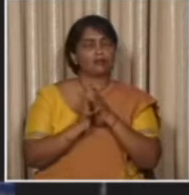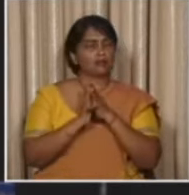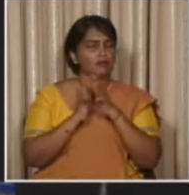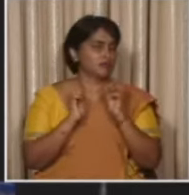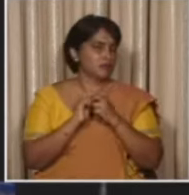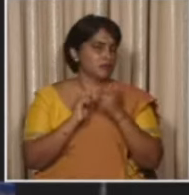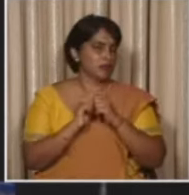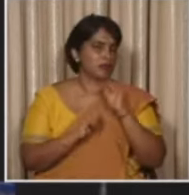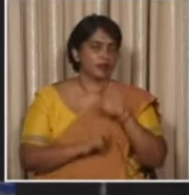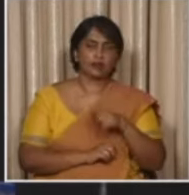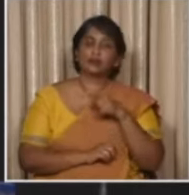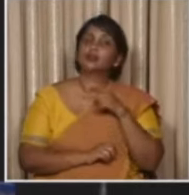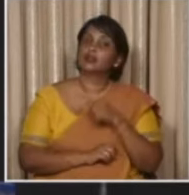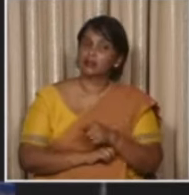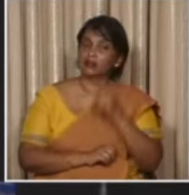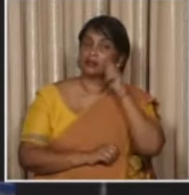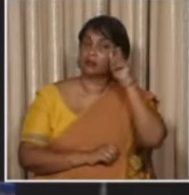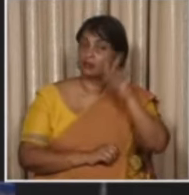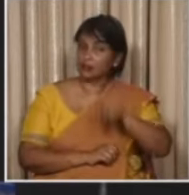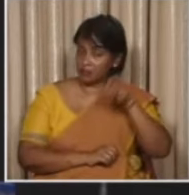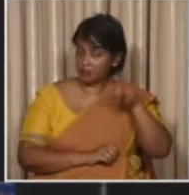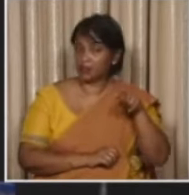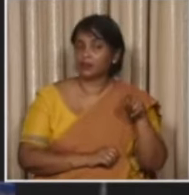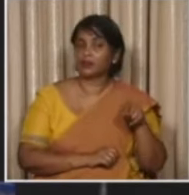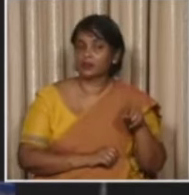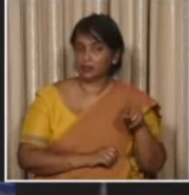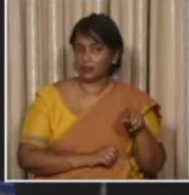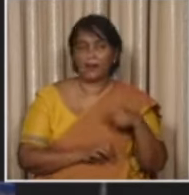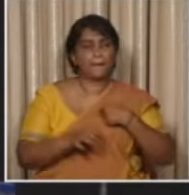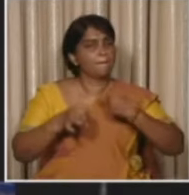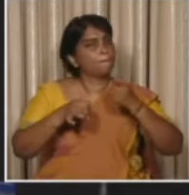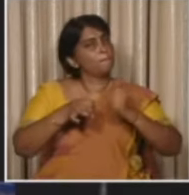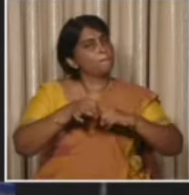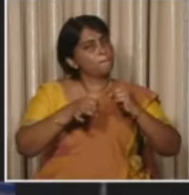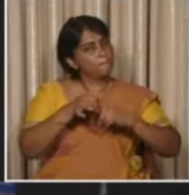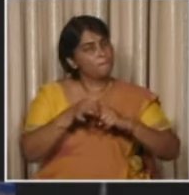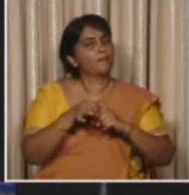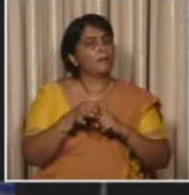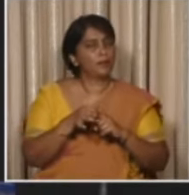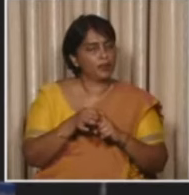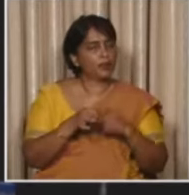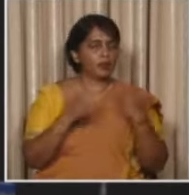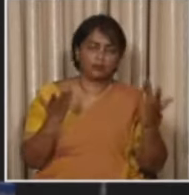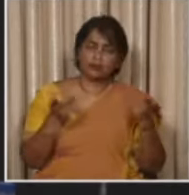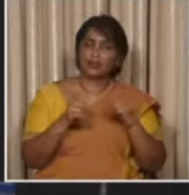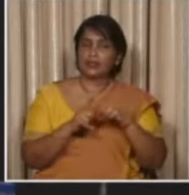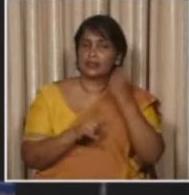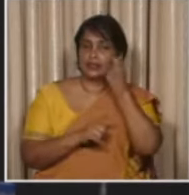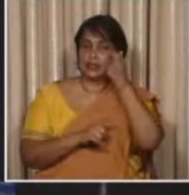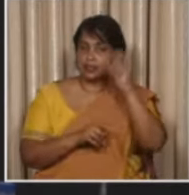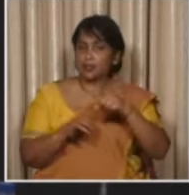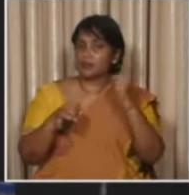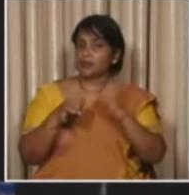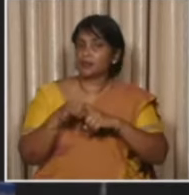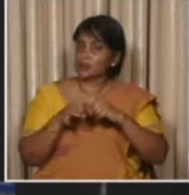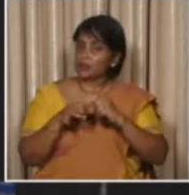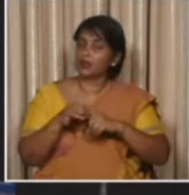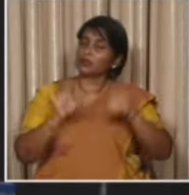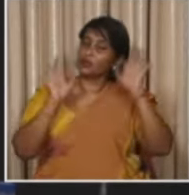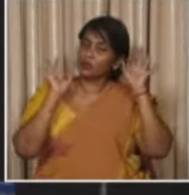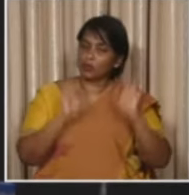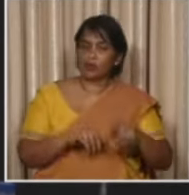කියලා මේ නිලධාරියාව ප්‍රශ්න කිරීමෙන්, එහෙම නැත්නම් මේ සැකකරුව ප්‍රශ්න කිරීමෙන්